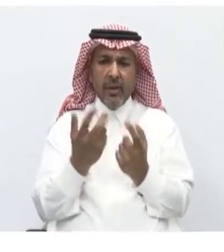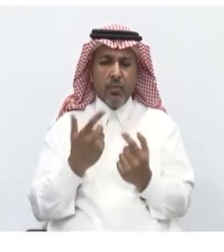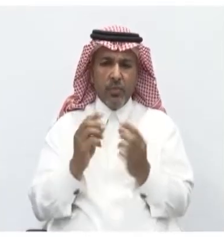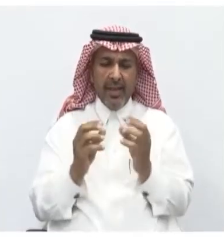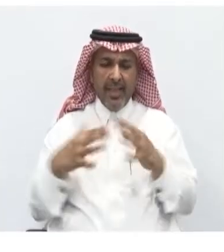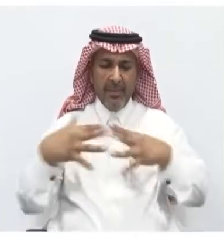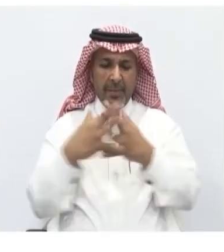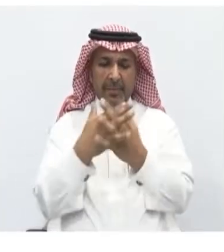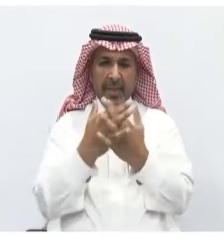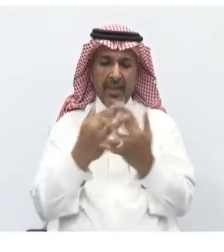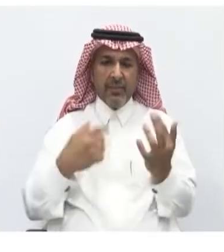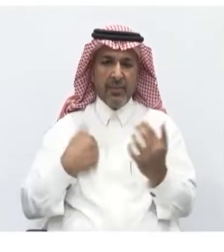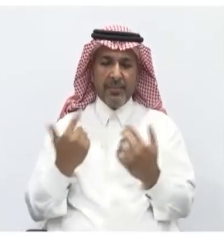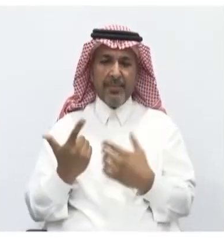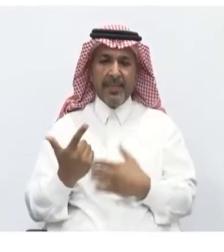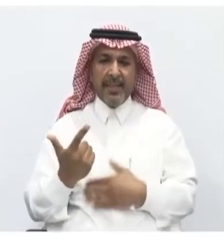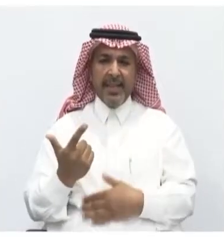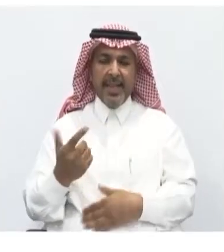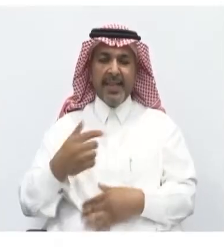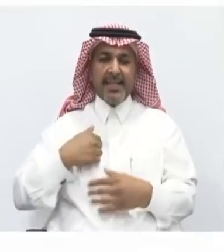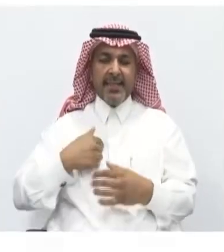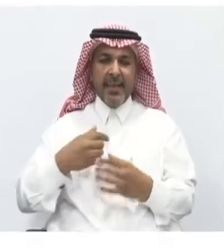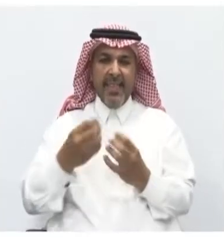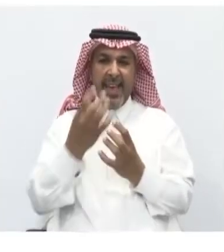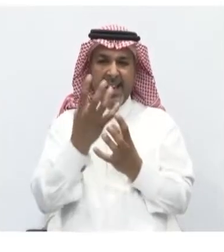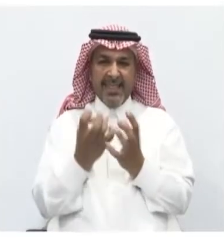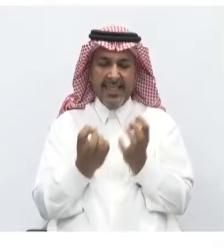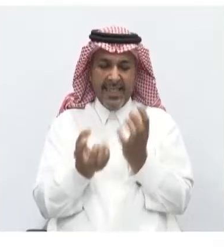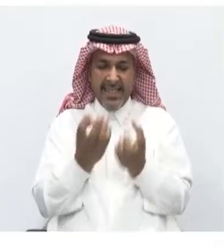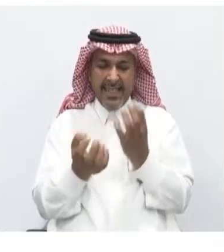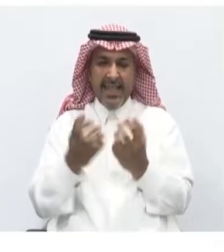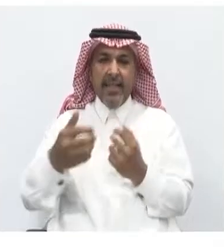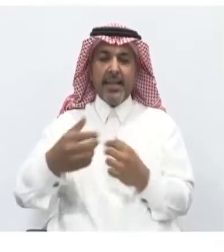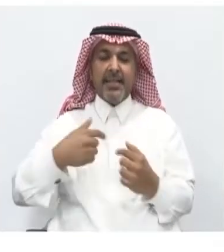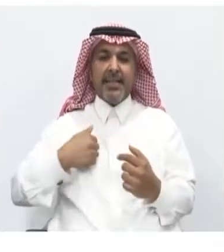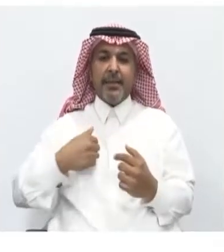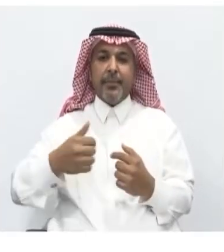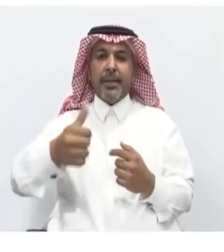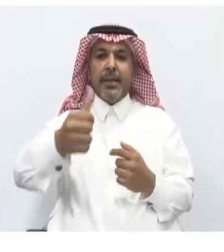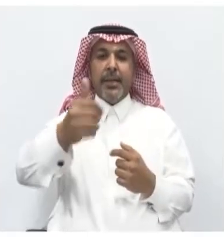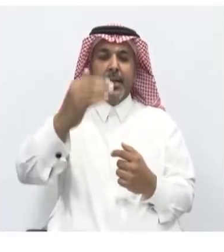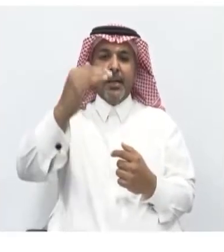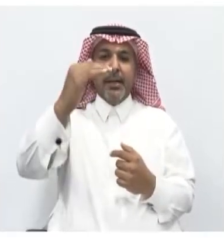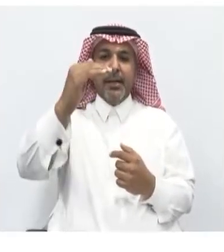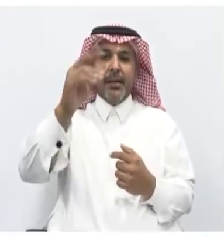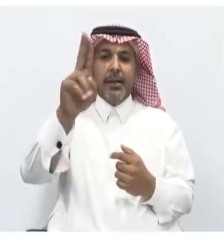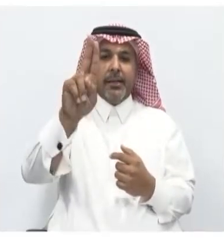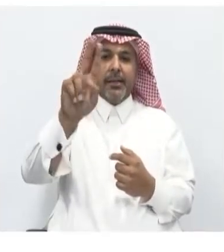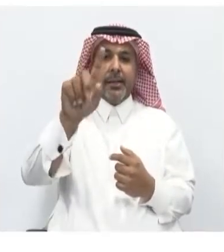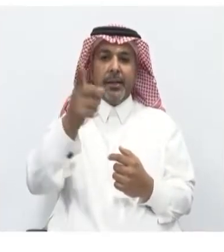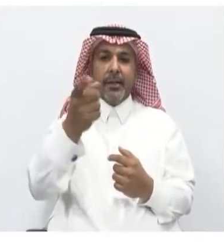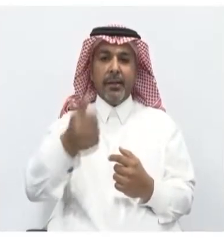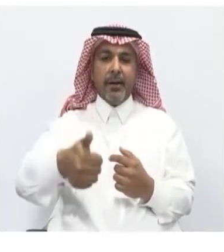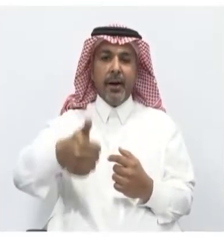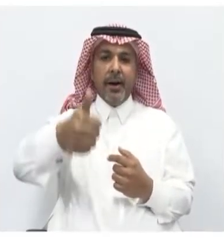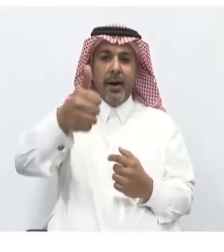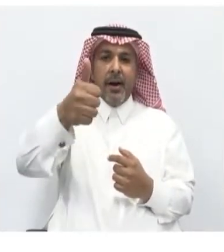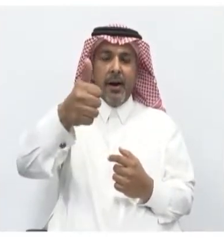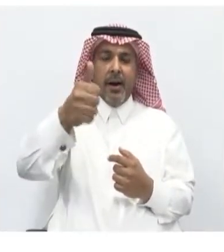نوع التفاعل هو تفاعل احتراق متى يتوقف تفاعل الاحتراق في هذه الشمعه عندما